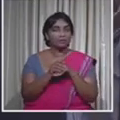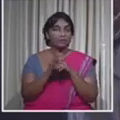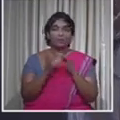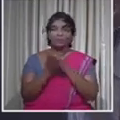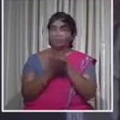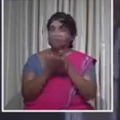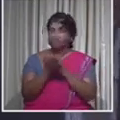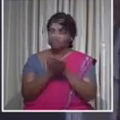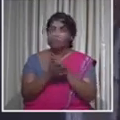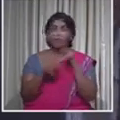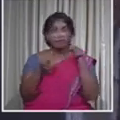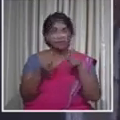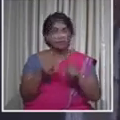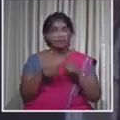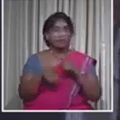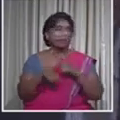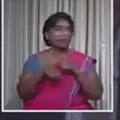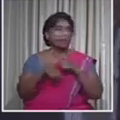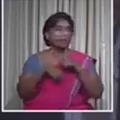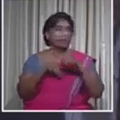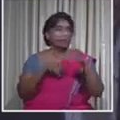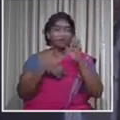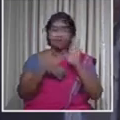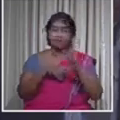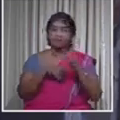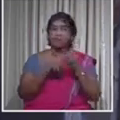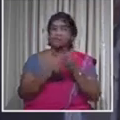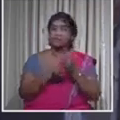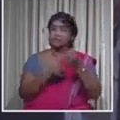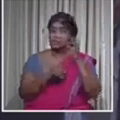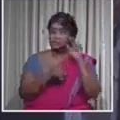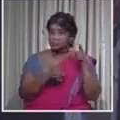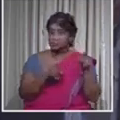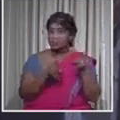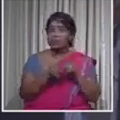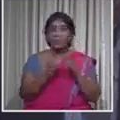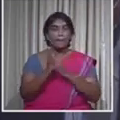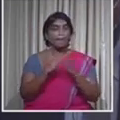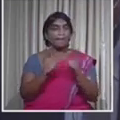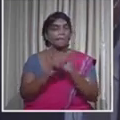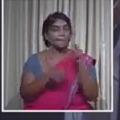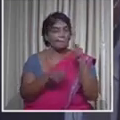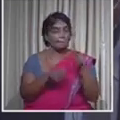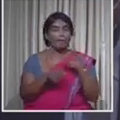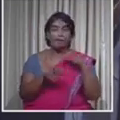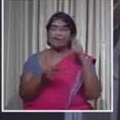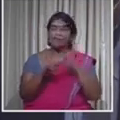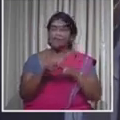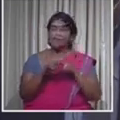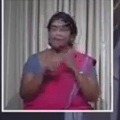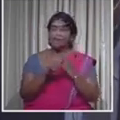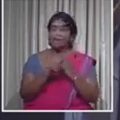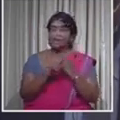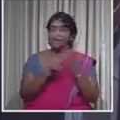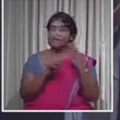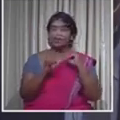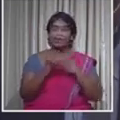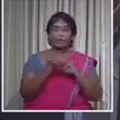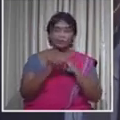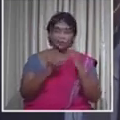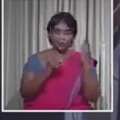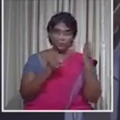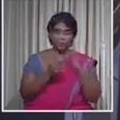සුද්ධකරන අද වෙලා තියෙන අර ජනාධිපති මාධ්‍යංශයේ ඉන්න අපේ හිතවත් කිංස්ලි මහත්තයාටයි සුදේව